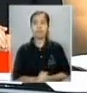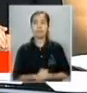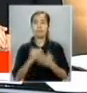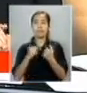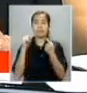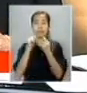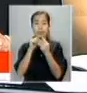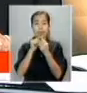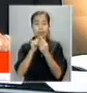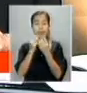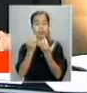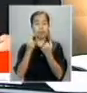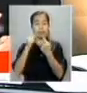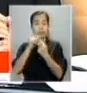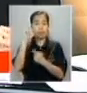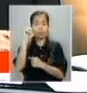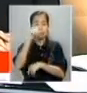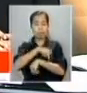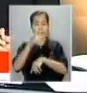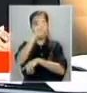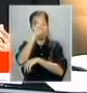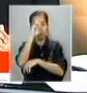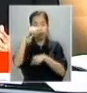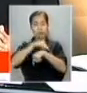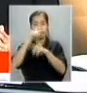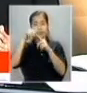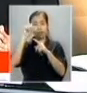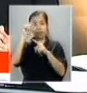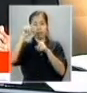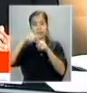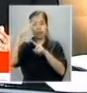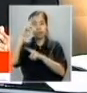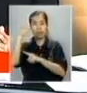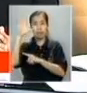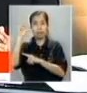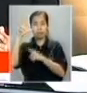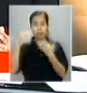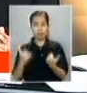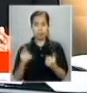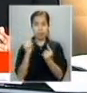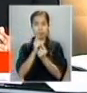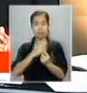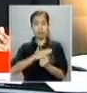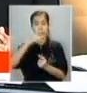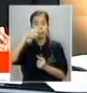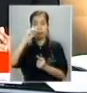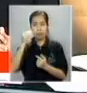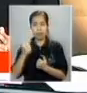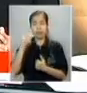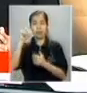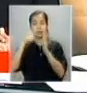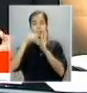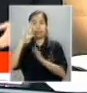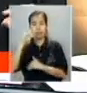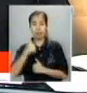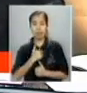สว ัสดีค่ะต้อนรับเข้าสู่ข่าวเที่ยงทีวีไทย21พฤษภาคม2553พบกับดิฉันพรบดีลาธนาดีค่ะ และผมลานบุญวัฒ